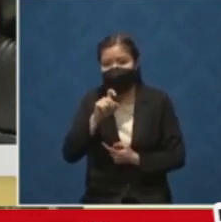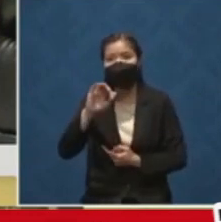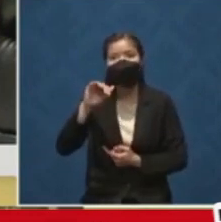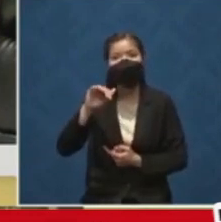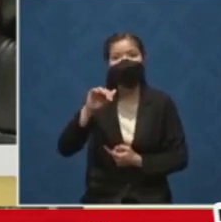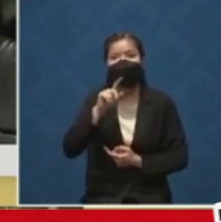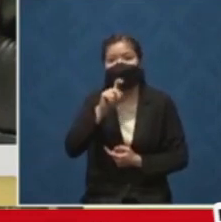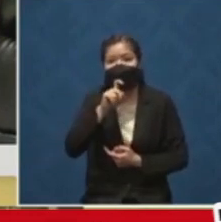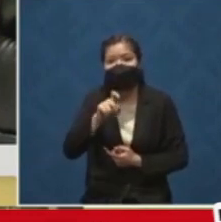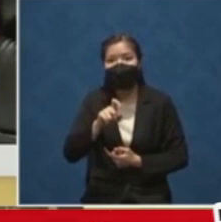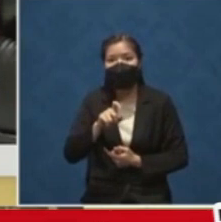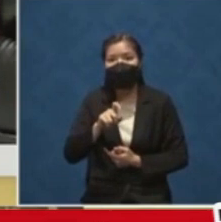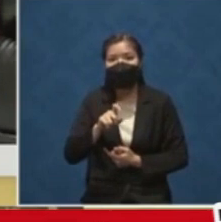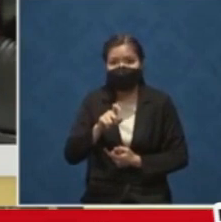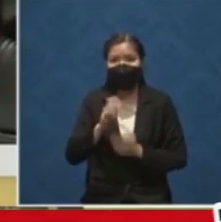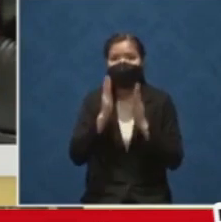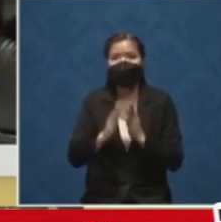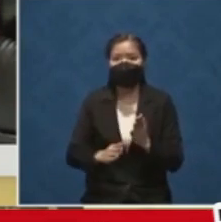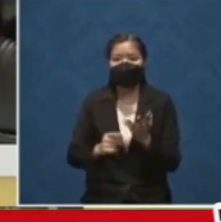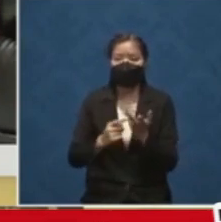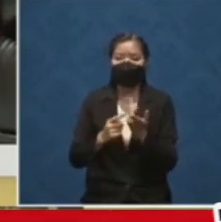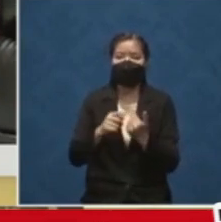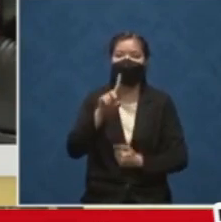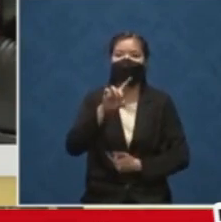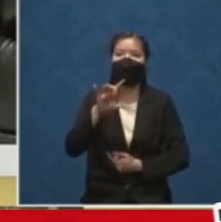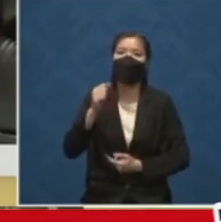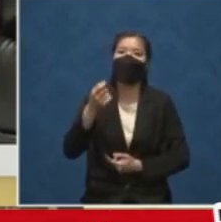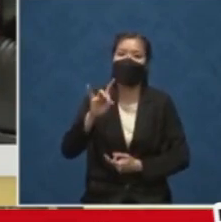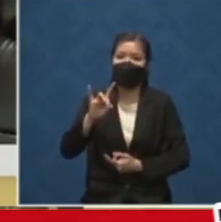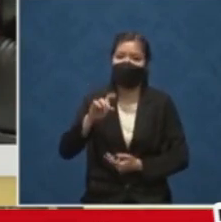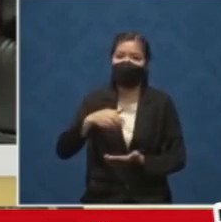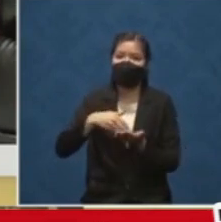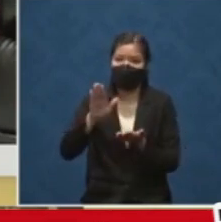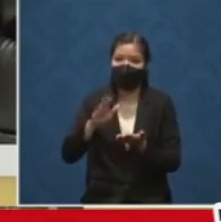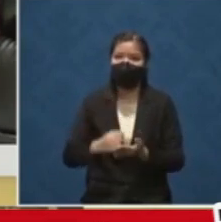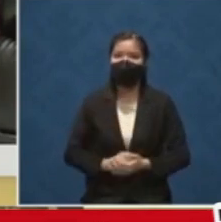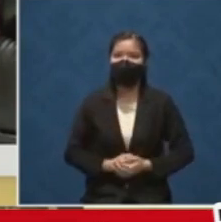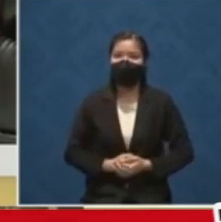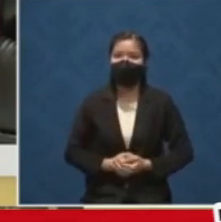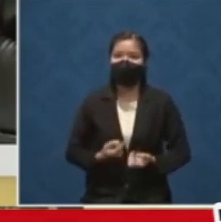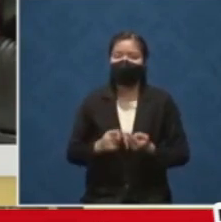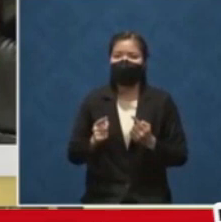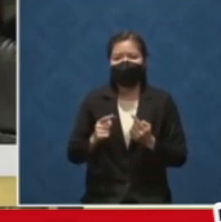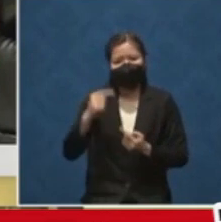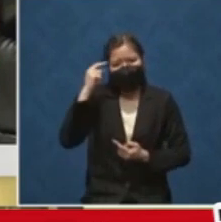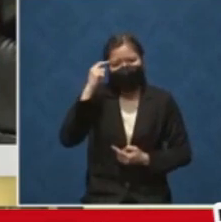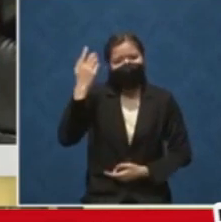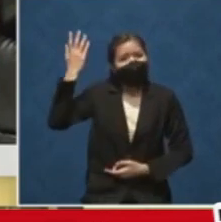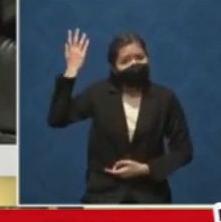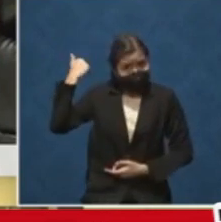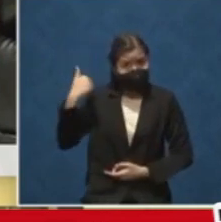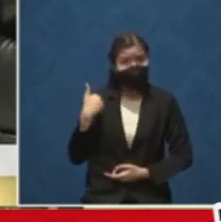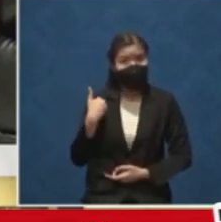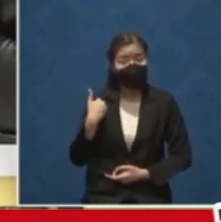สดงวามันมีมาตลอดัมีมาทุกกองปาชการหือเปล่านี่ไปโลที่ภาค 5 อท่านพระทาน